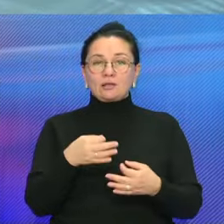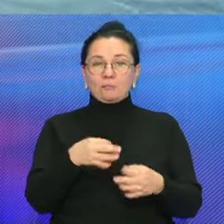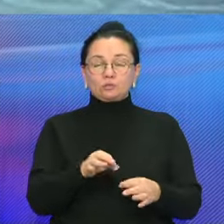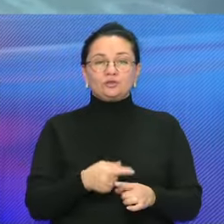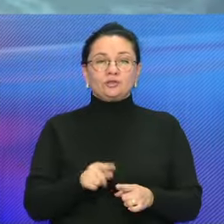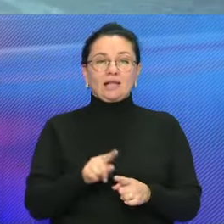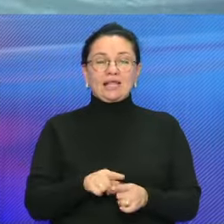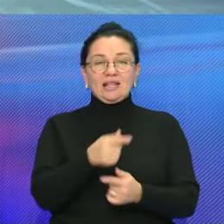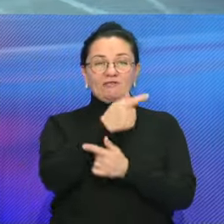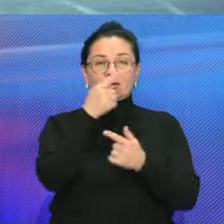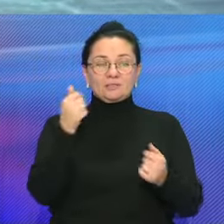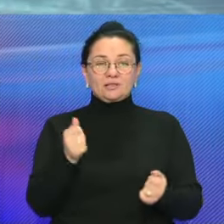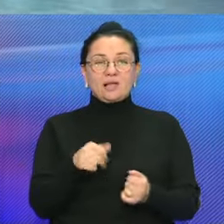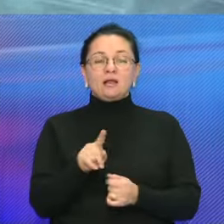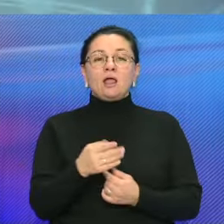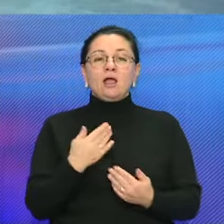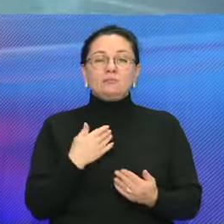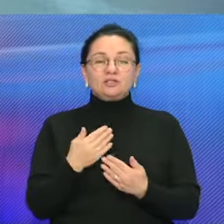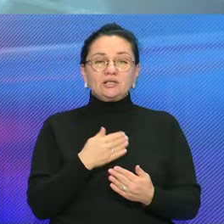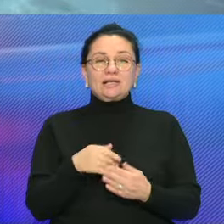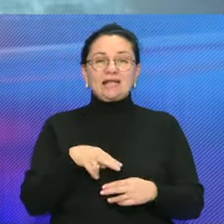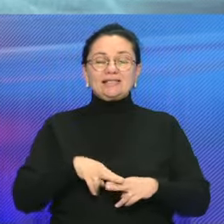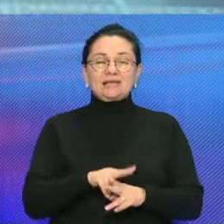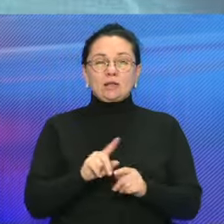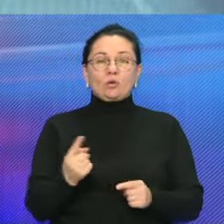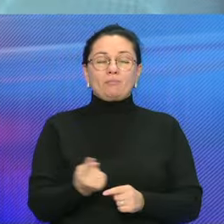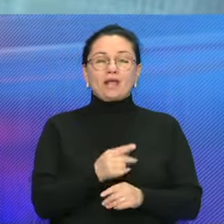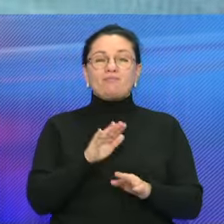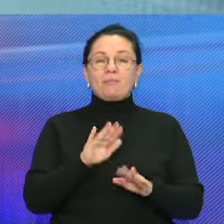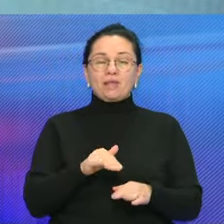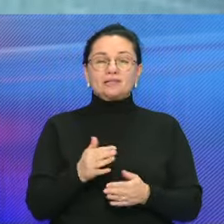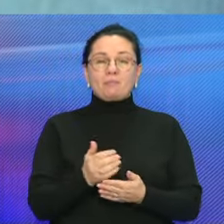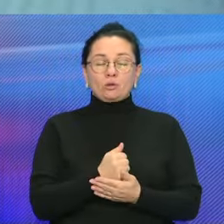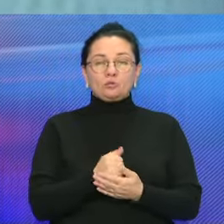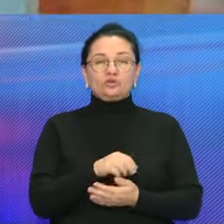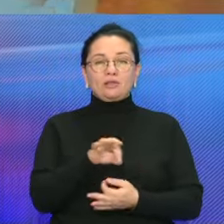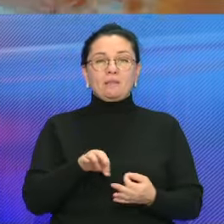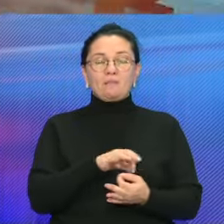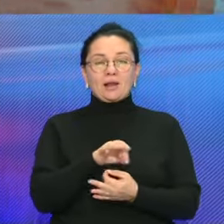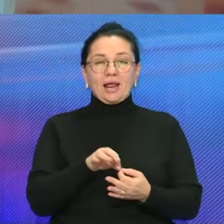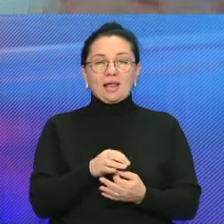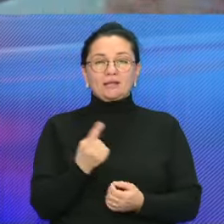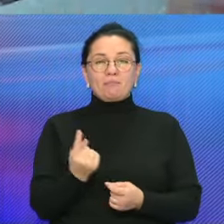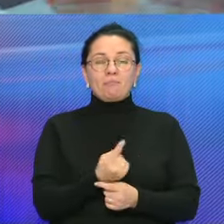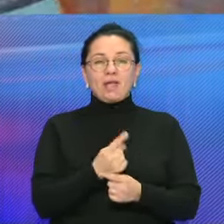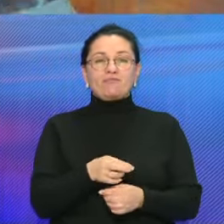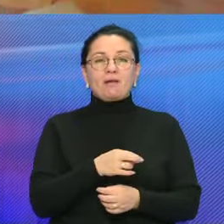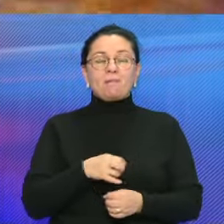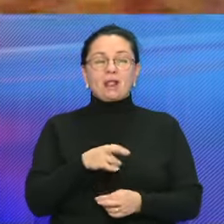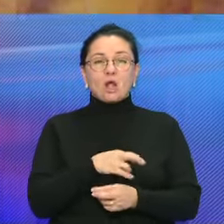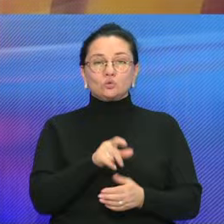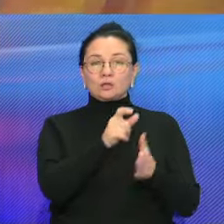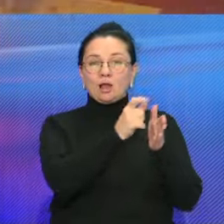номинации «Информационно-коммуникационные технологии» первое место занял проект прототипа первой белорусской разумной колонки